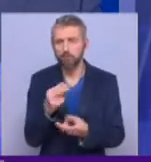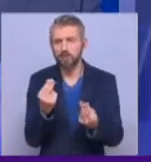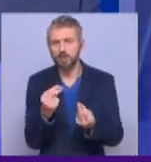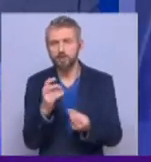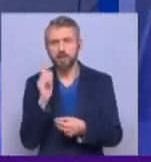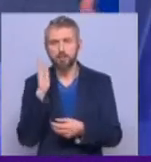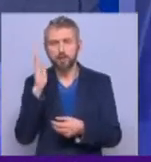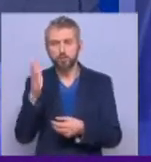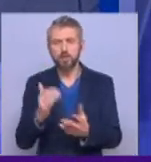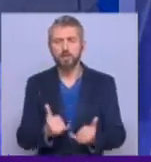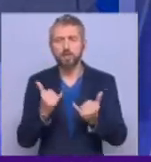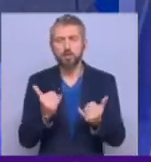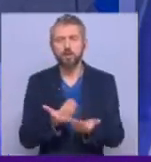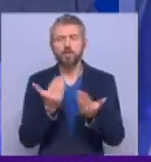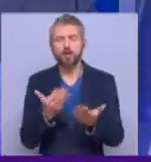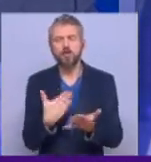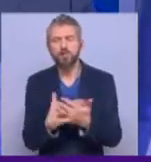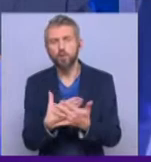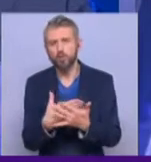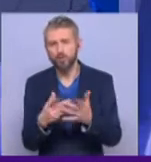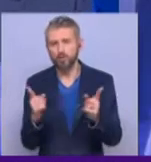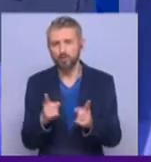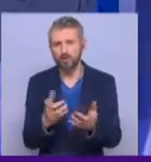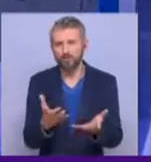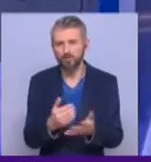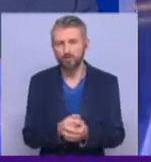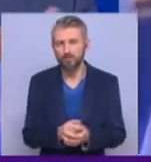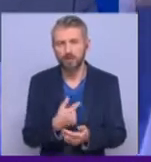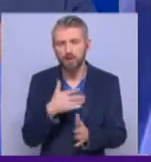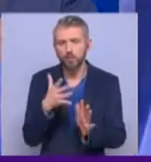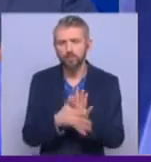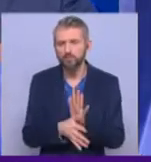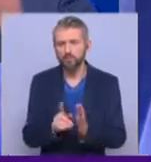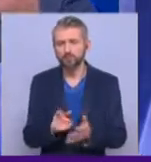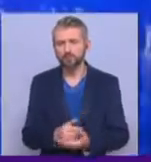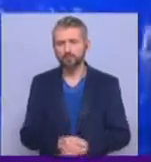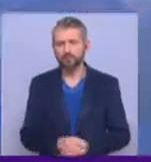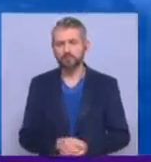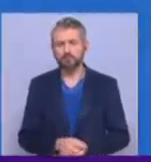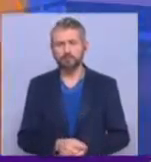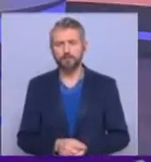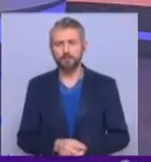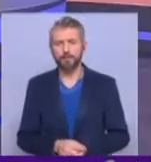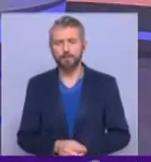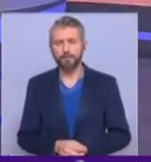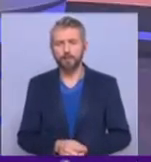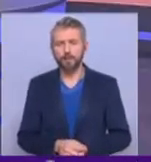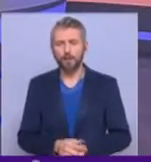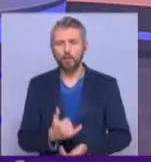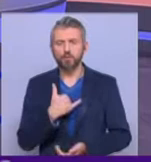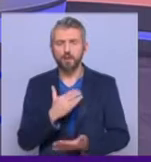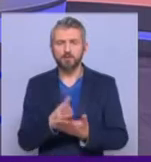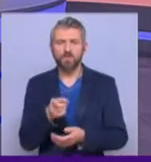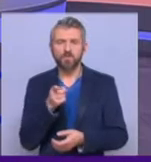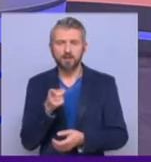на майбутнє. Шановні, ваші прогнози коротенько, я розумію, що... Так, коротенько. В нас є